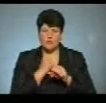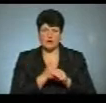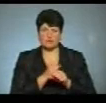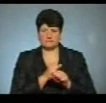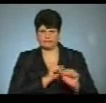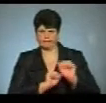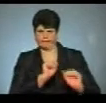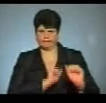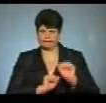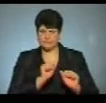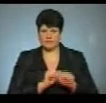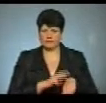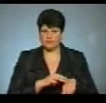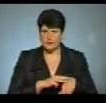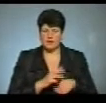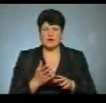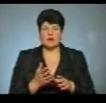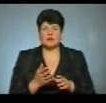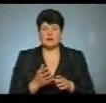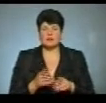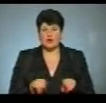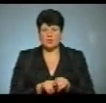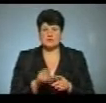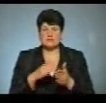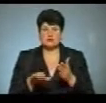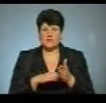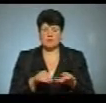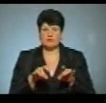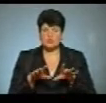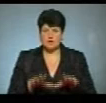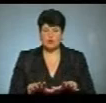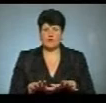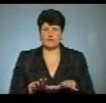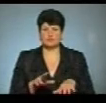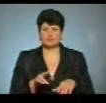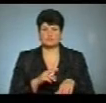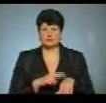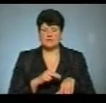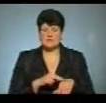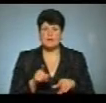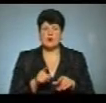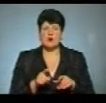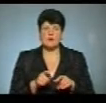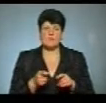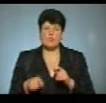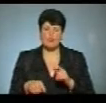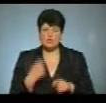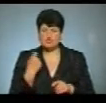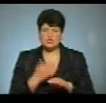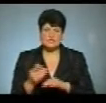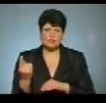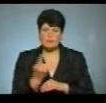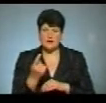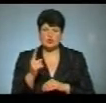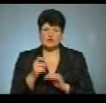і був в стані алкогольного сп'яніння. Також суд скасував постанову патрульних щодо Володимира Букатки про адмінпорушення за частиною 1